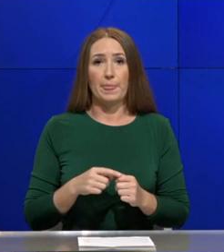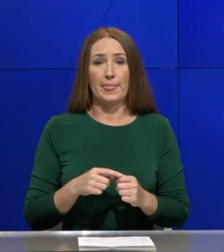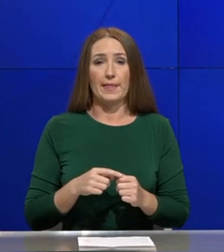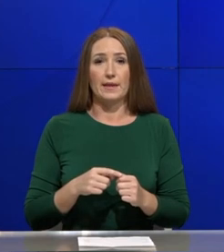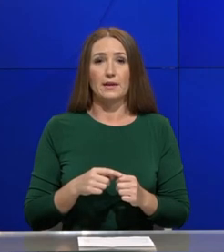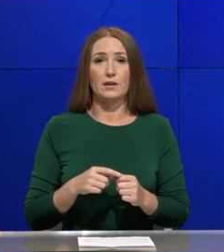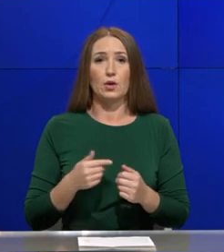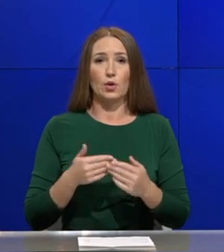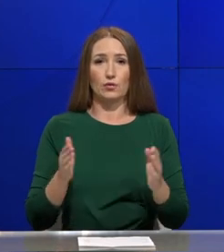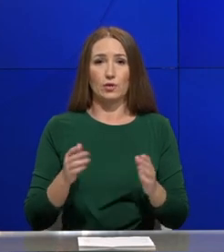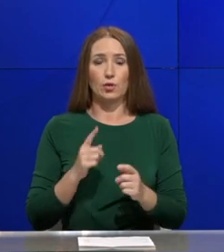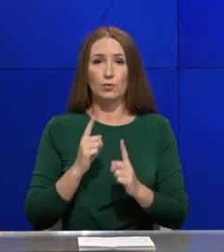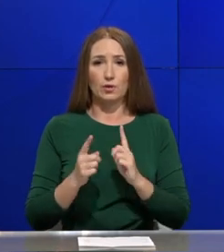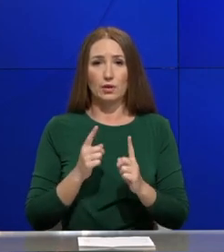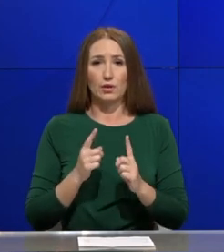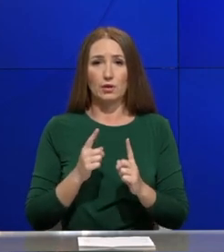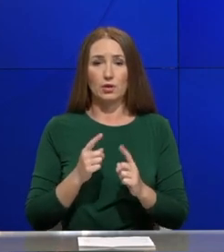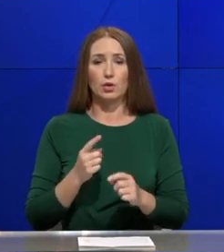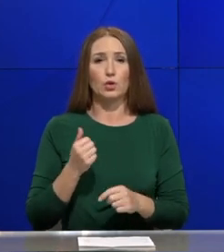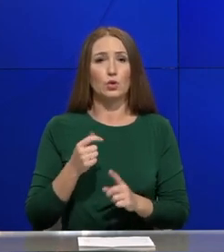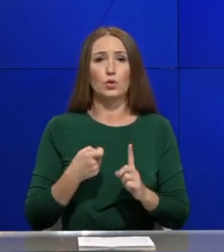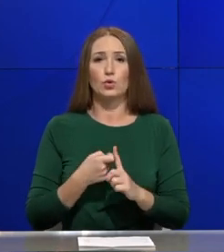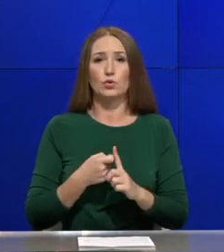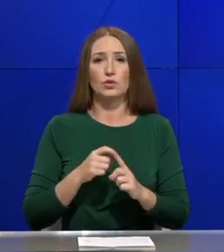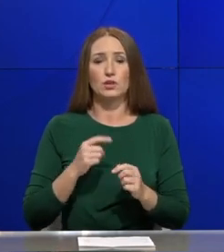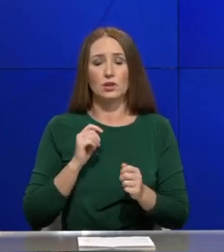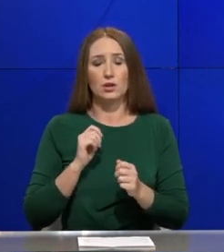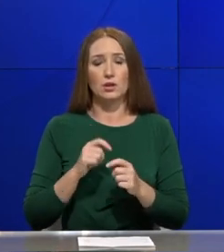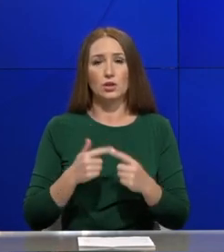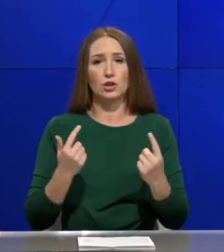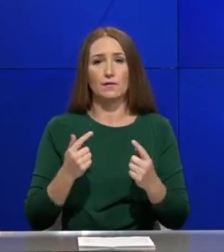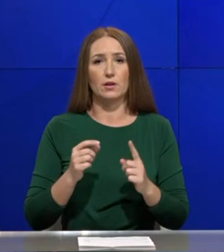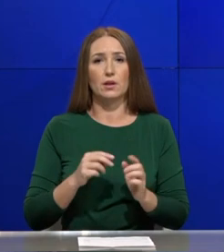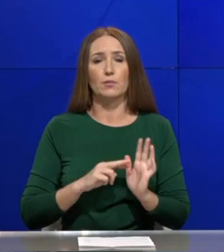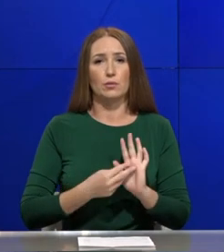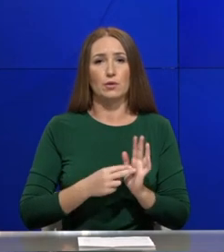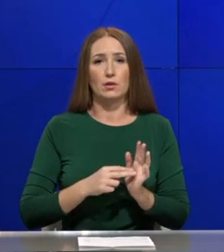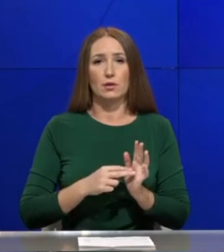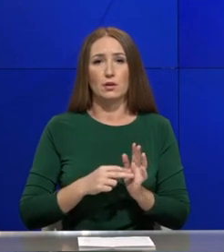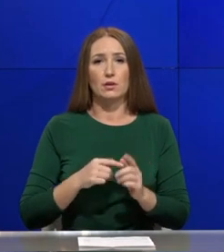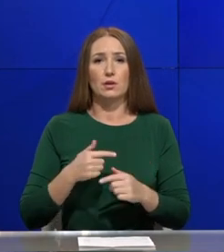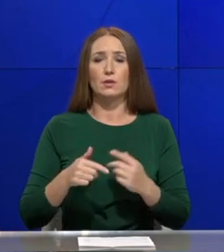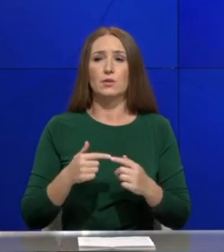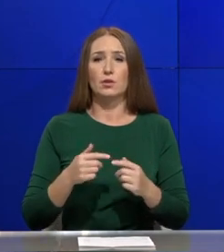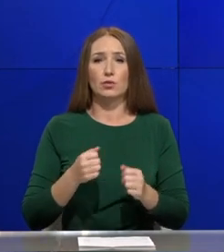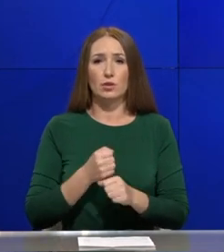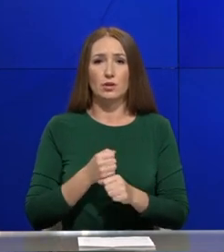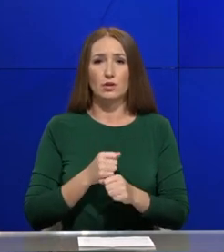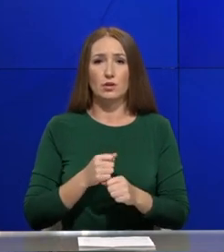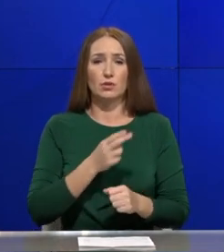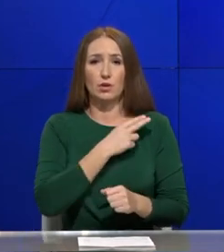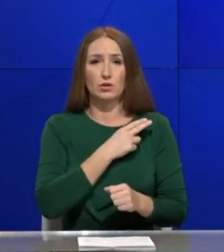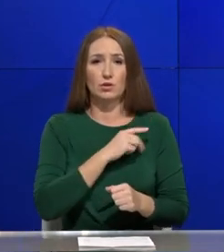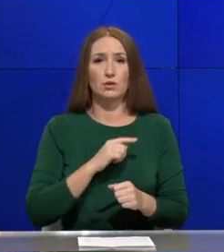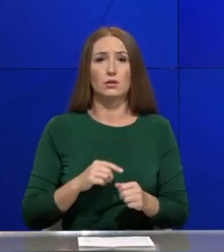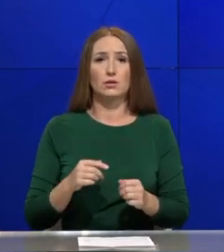je otvorena komunikacija ključna za rješavanje problema. Transparentnost rada, kako načelnika,